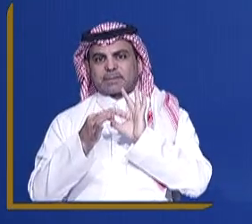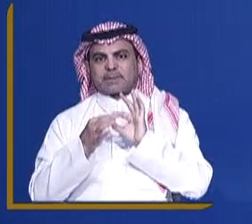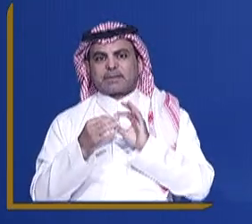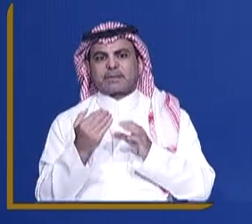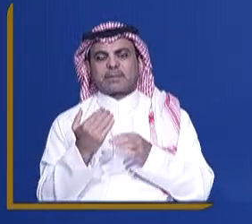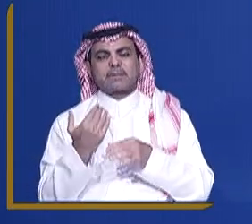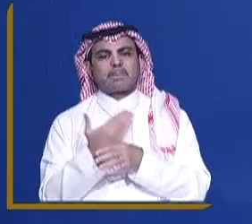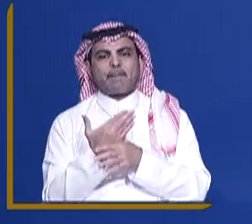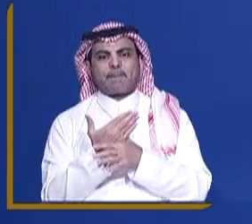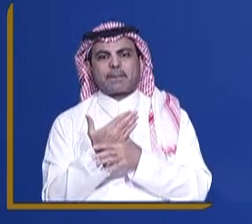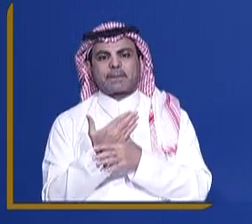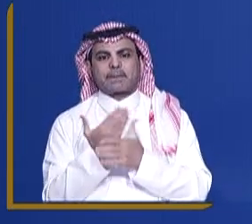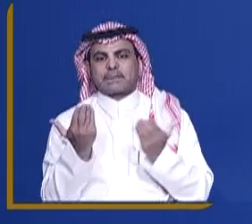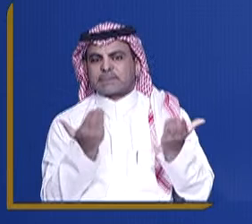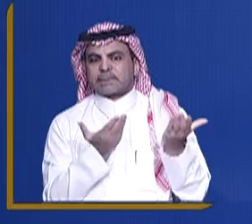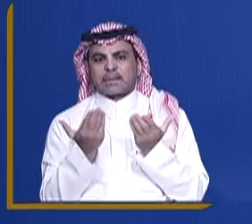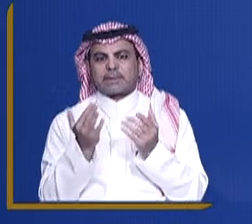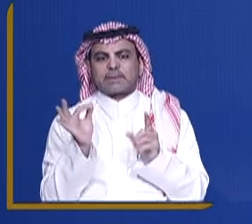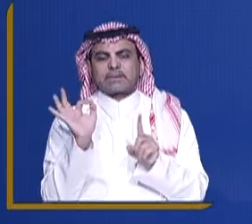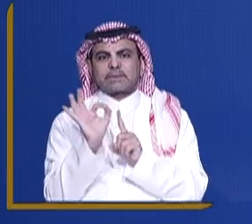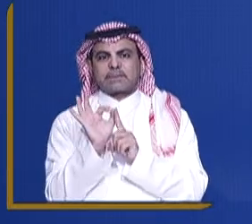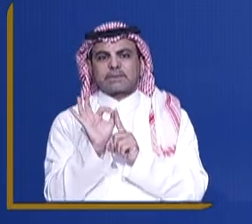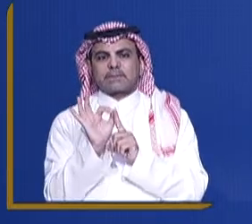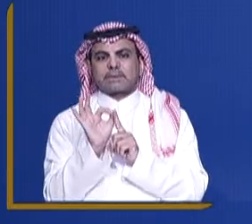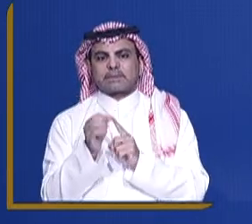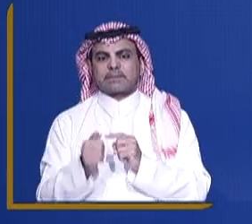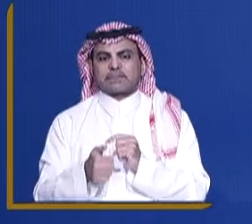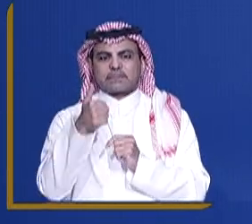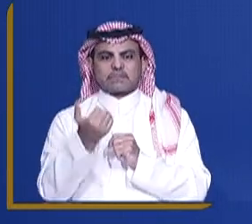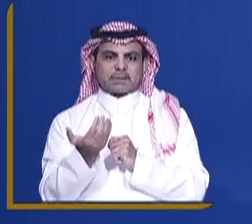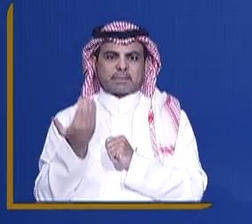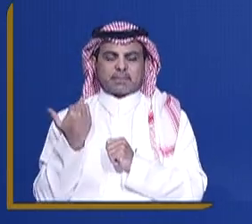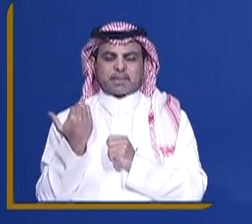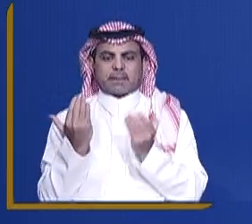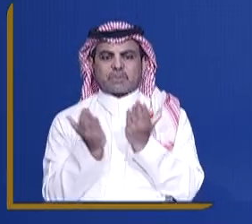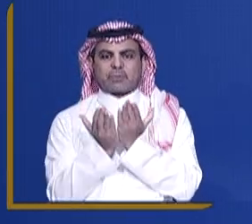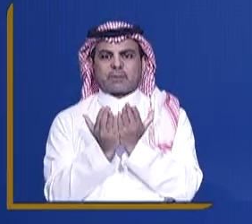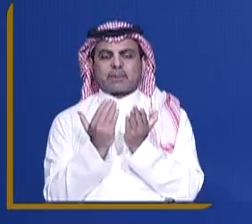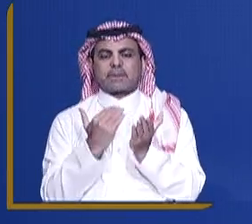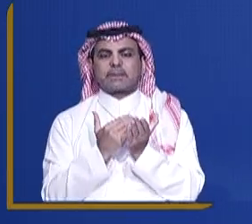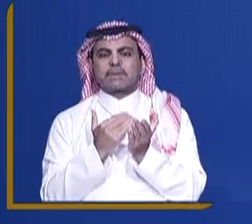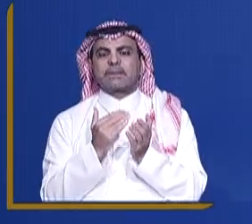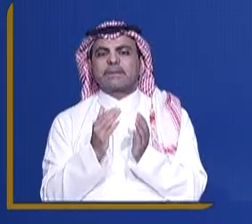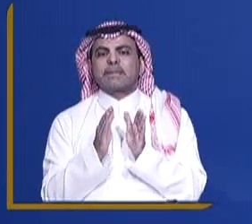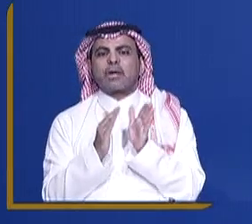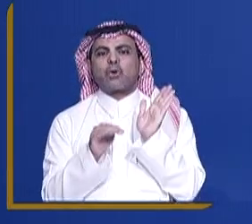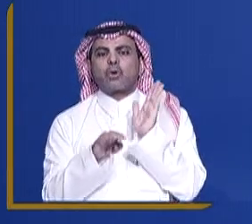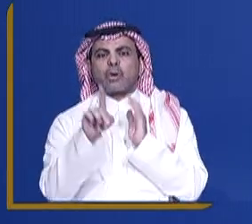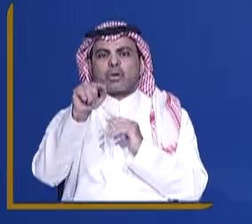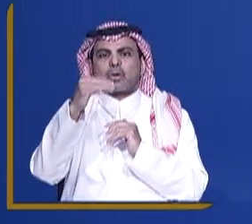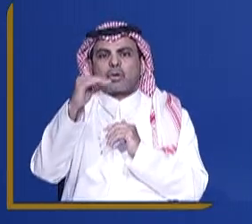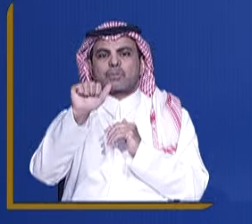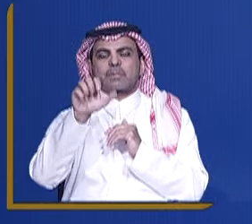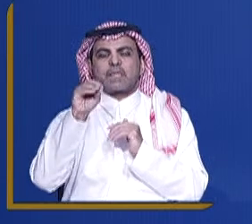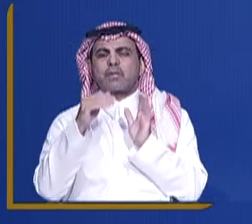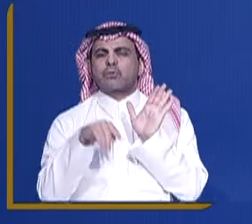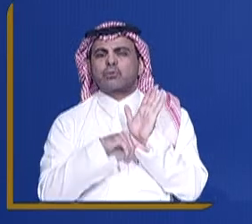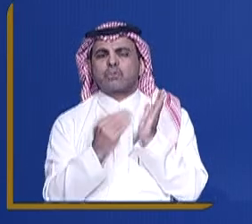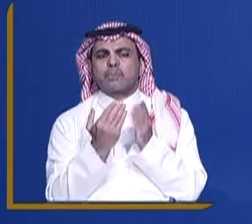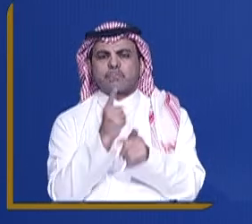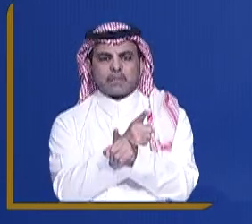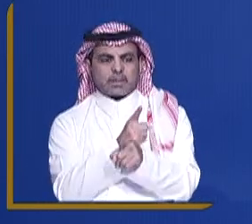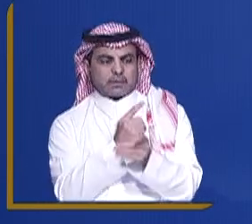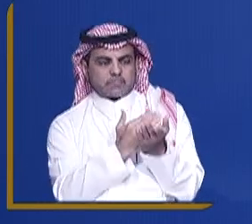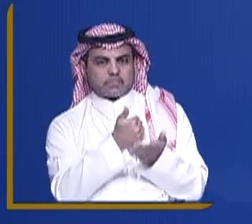على دراسة ما تم إنجازه فيما يخص الرخصة المهنية ومعرفة مجالات التطوير. وفي الواقع